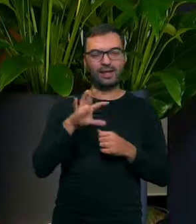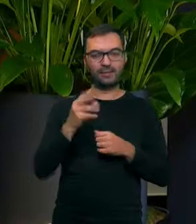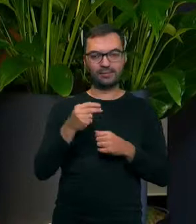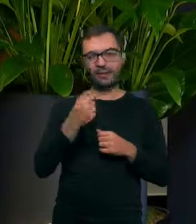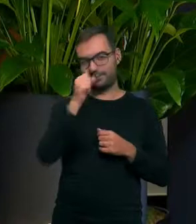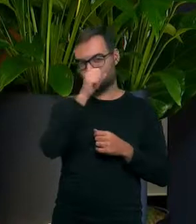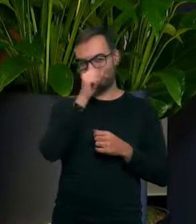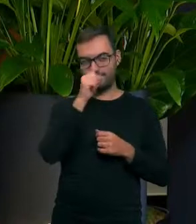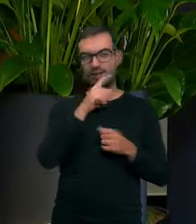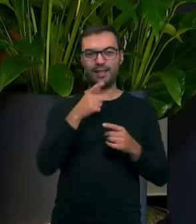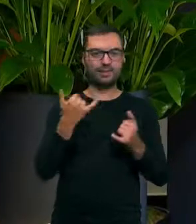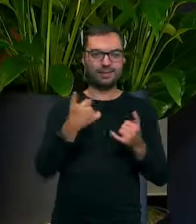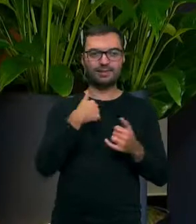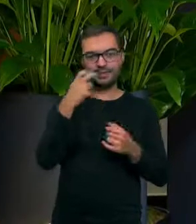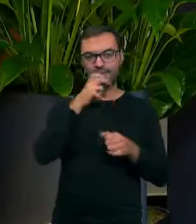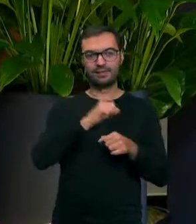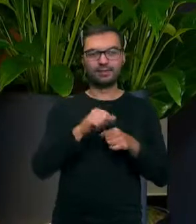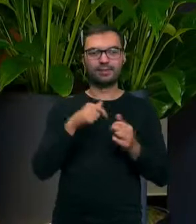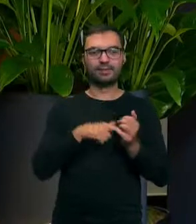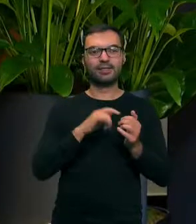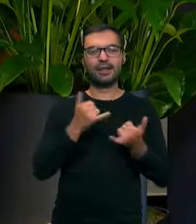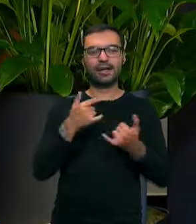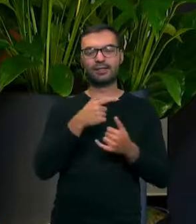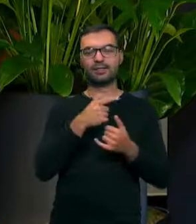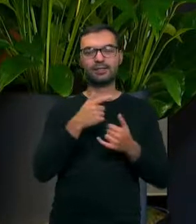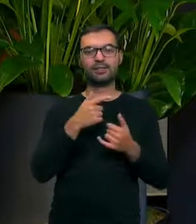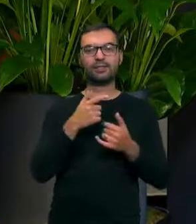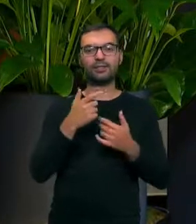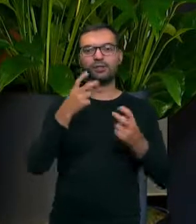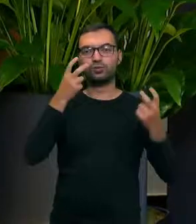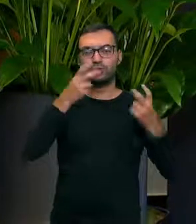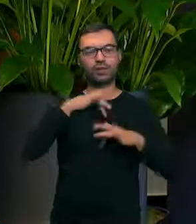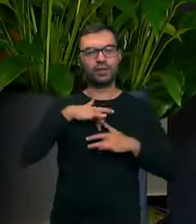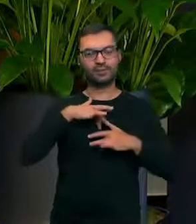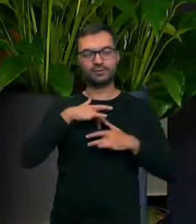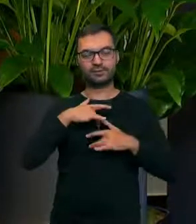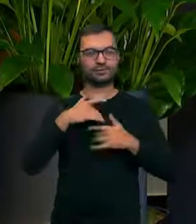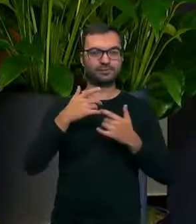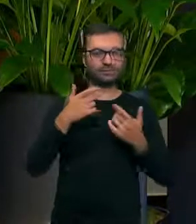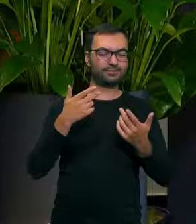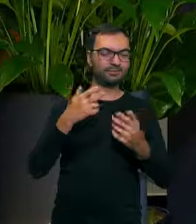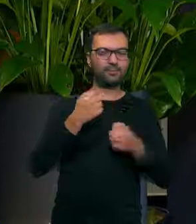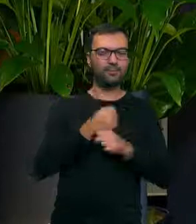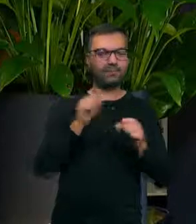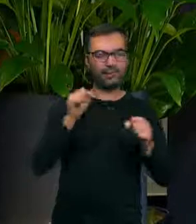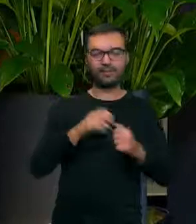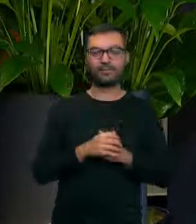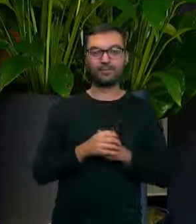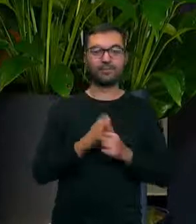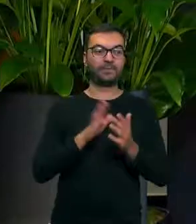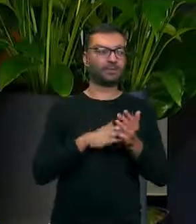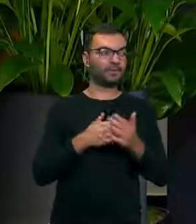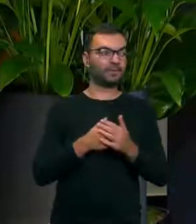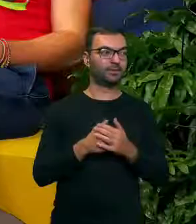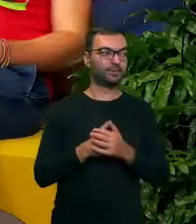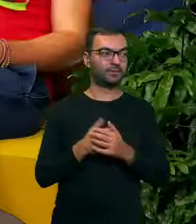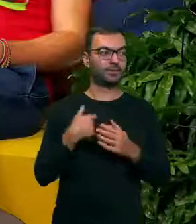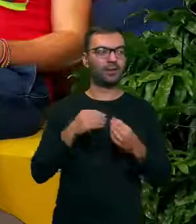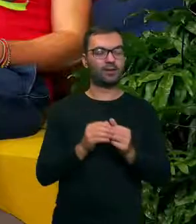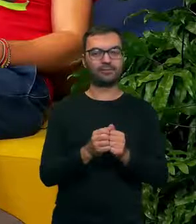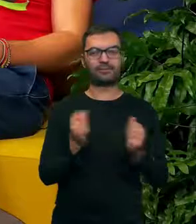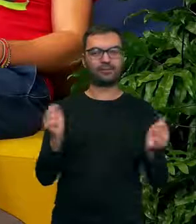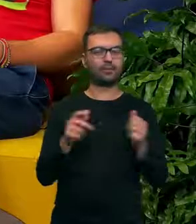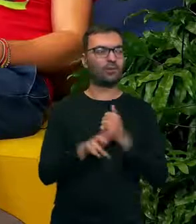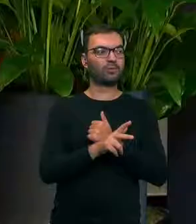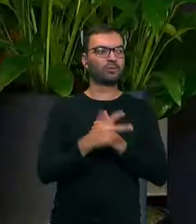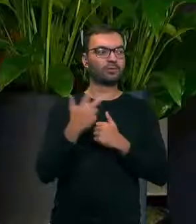albo banalnie, ale jesteśmy zawsze bardzo ciekawi tego, w jaki sposób się tej postaci szuka w sobie. Zwłaszcza, że na przykład ja teraz otworzyłam książkę